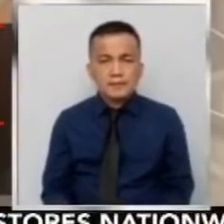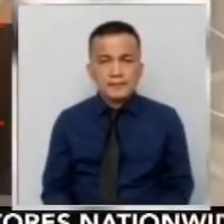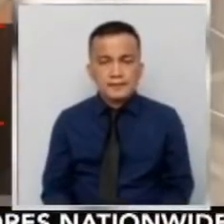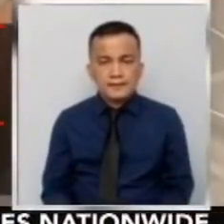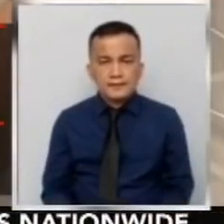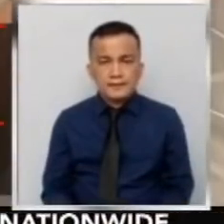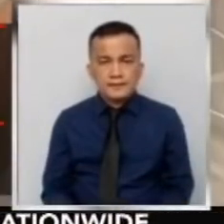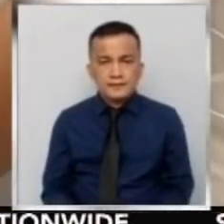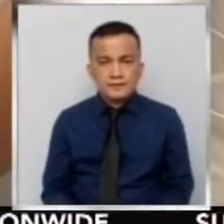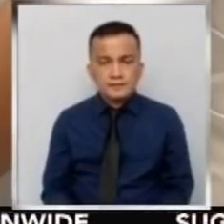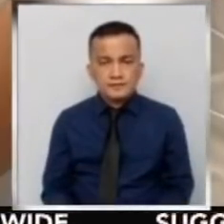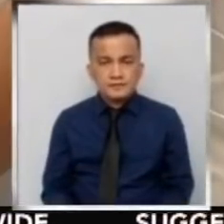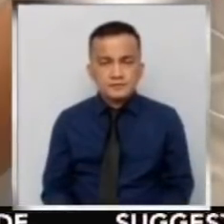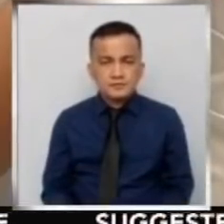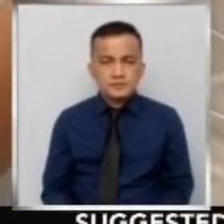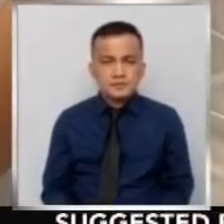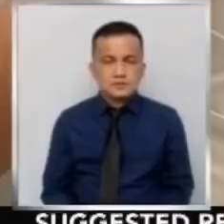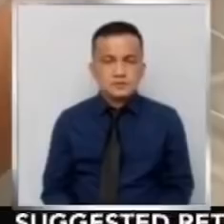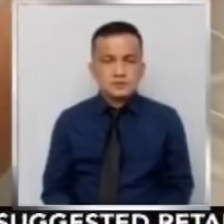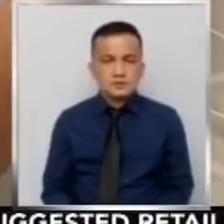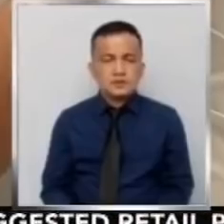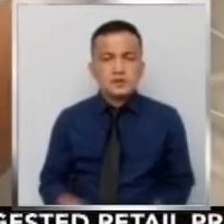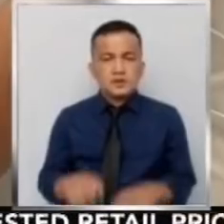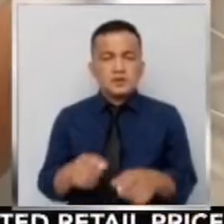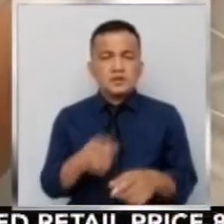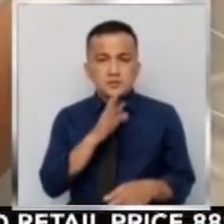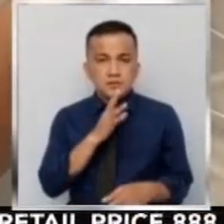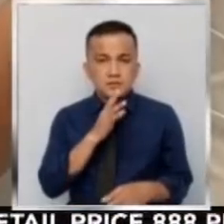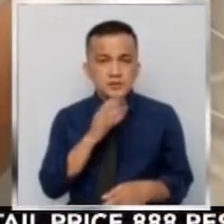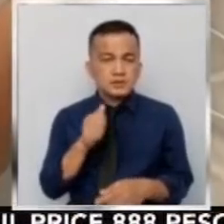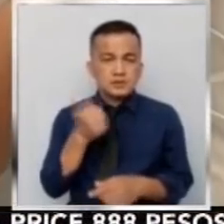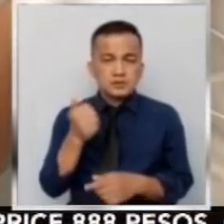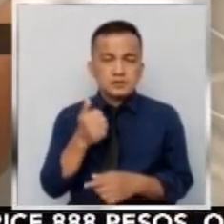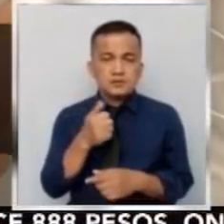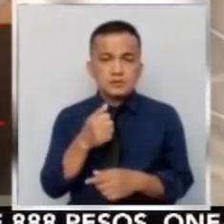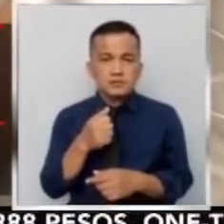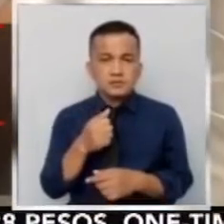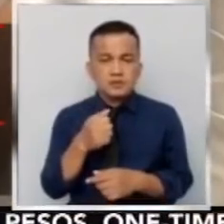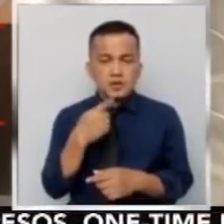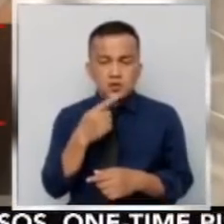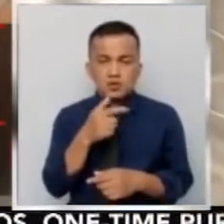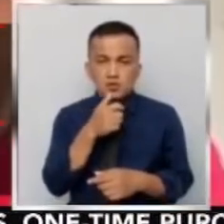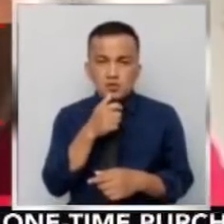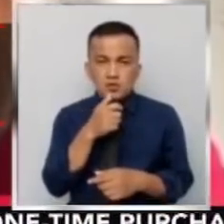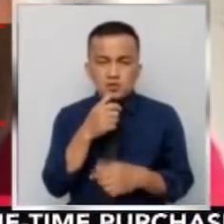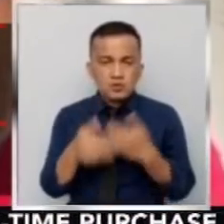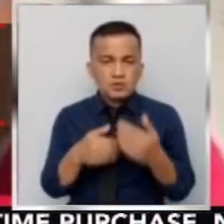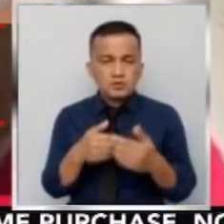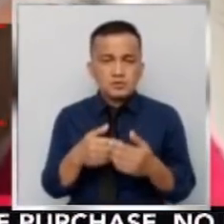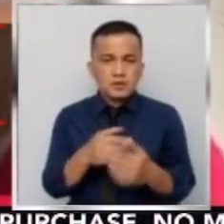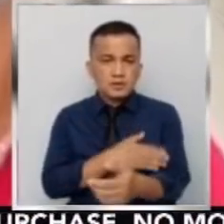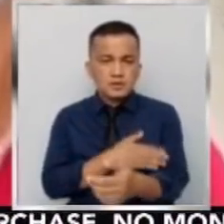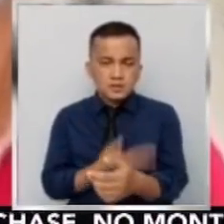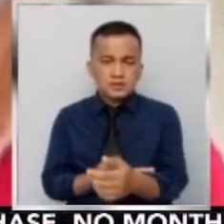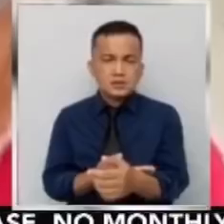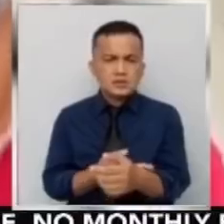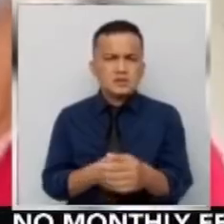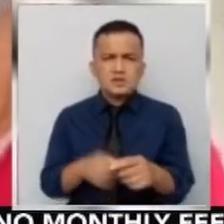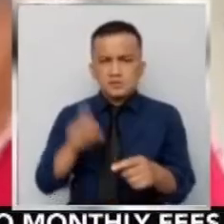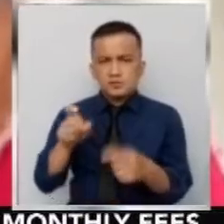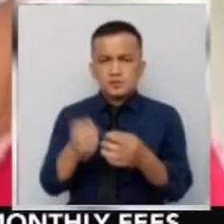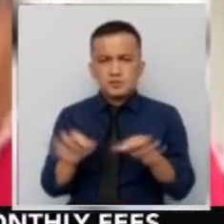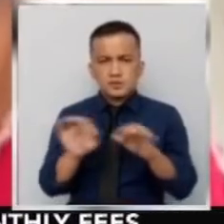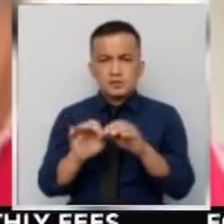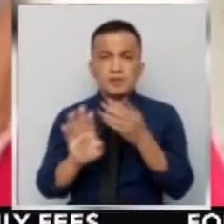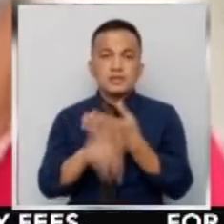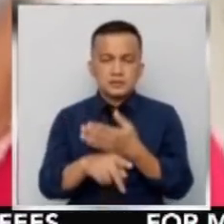na. Nanawagan po ako sa mga kumahawak po sa mga anak namin. Balik lang po nila. Wala